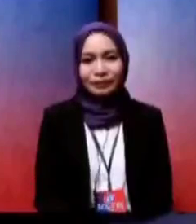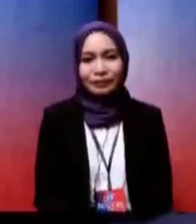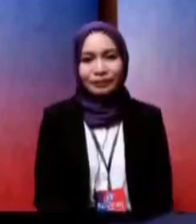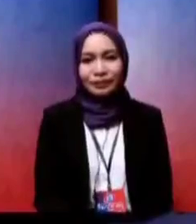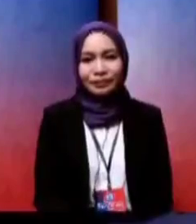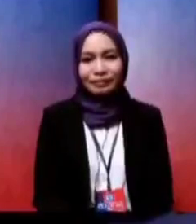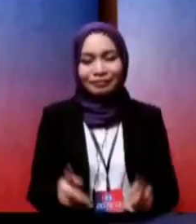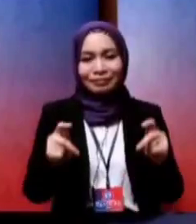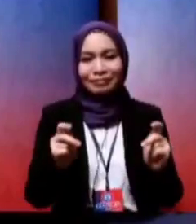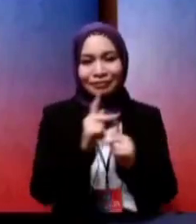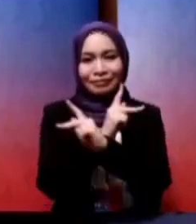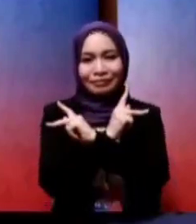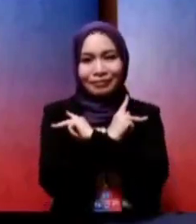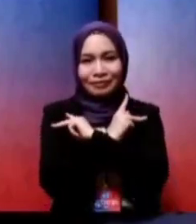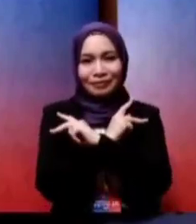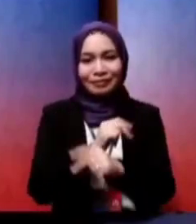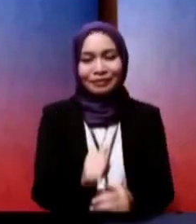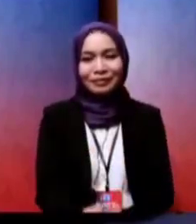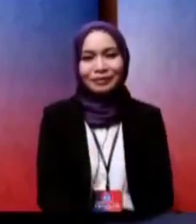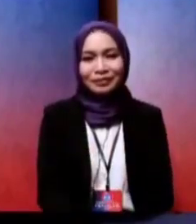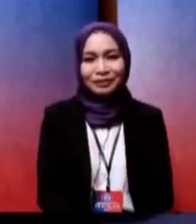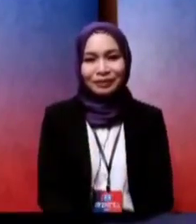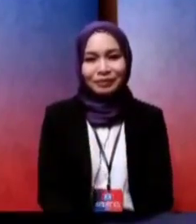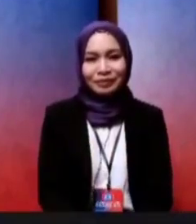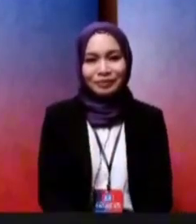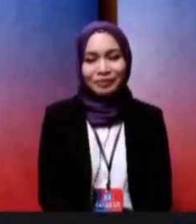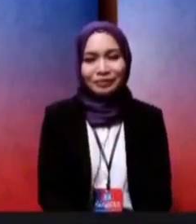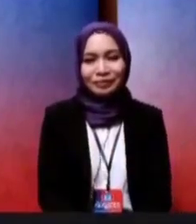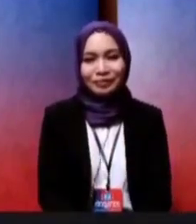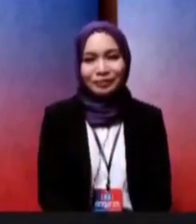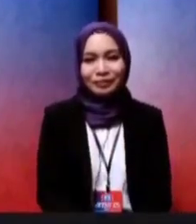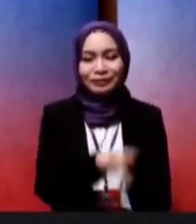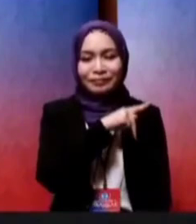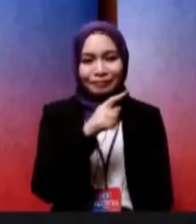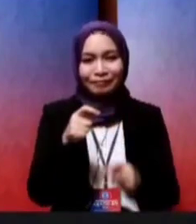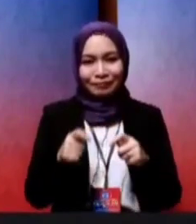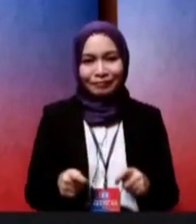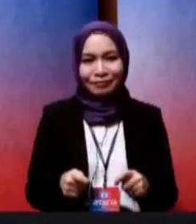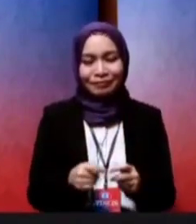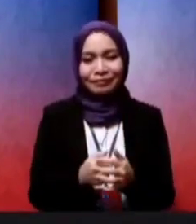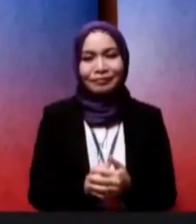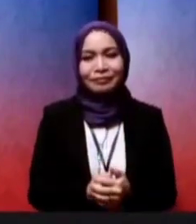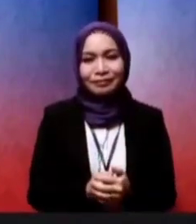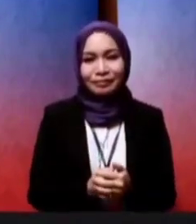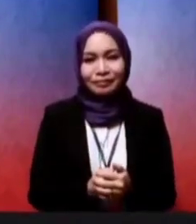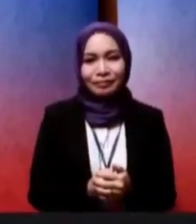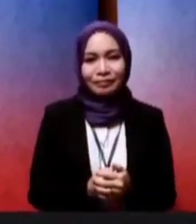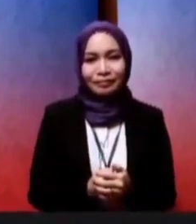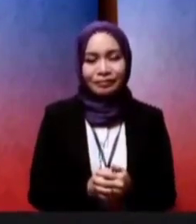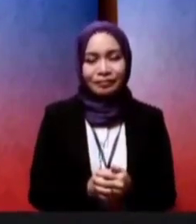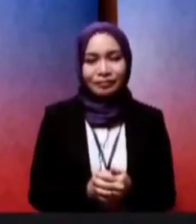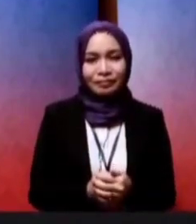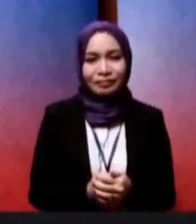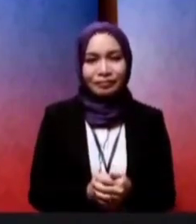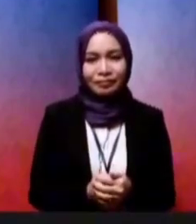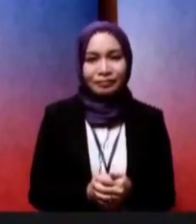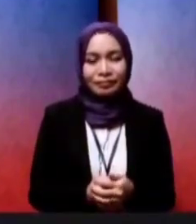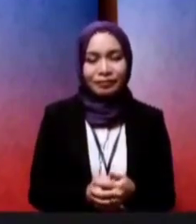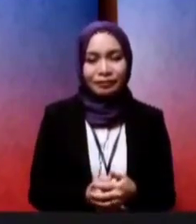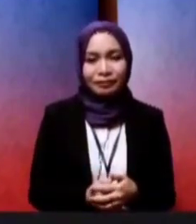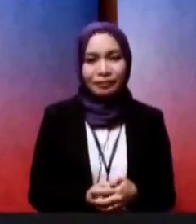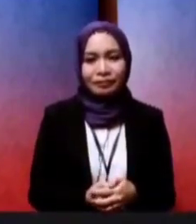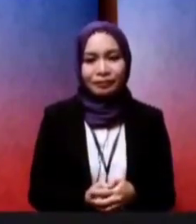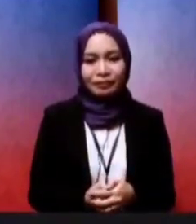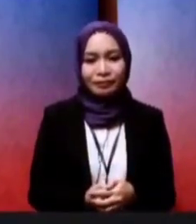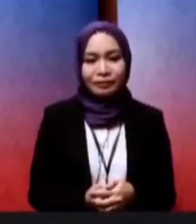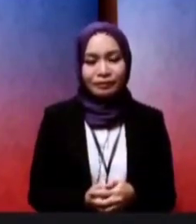Terima kasih Pak Mus pengerusi tetap Bismillahirrahmanirrahim alhamdulillahiabbil alamin wasatu